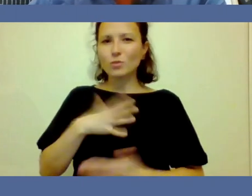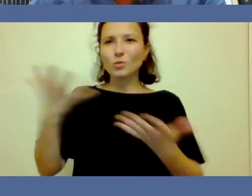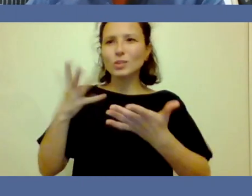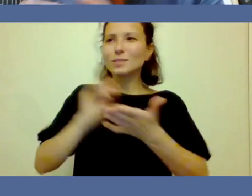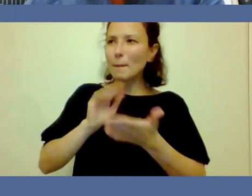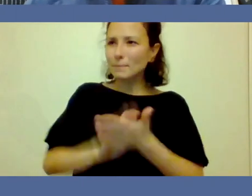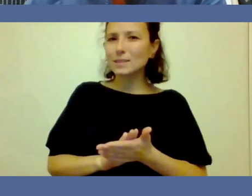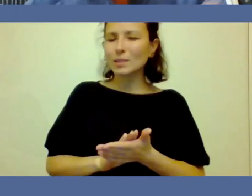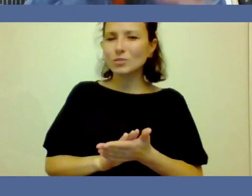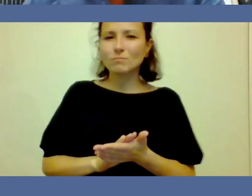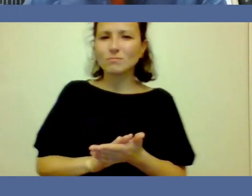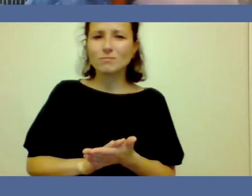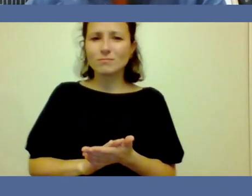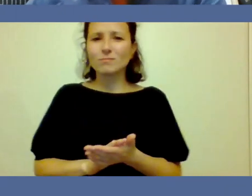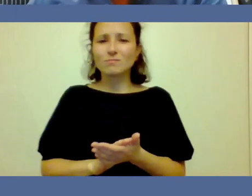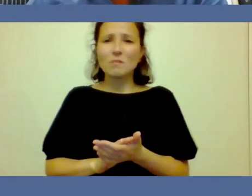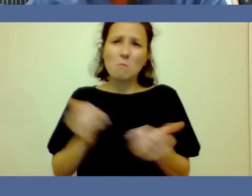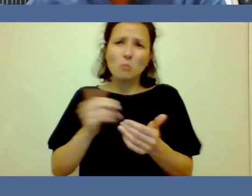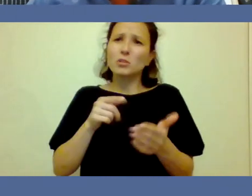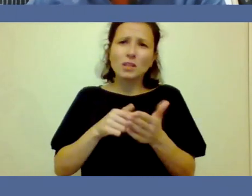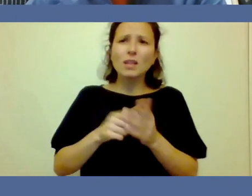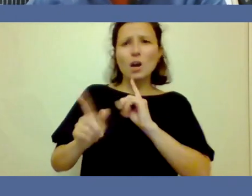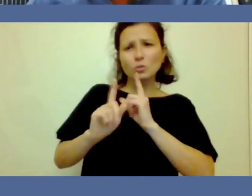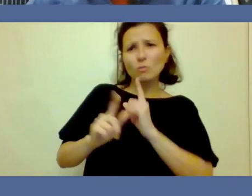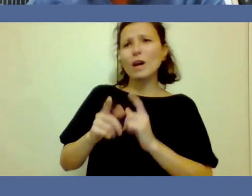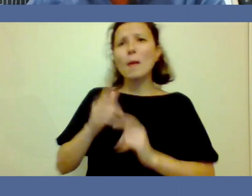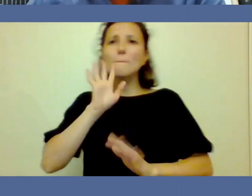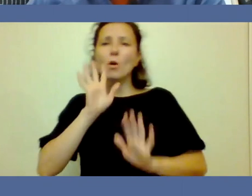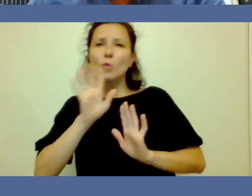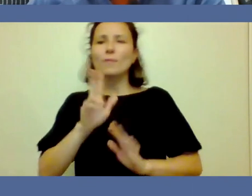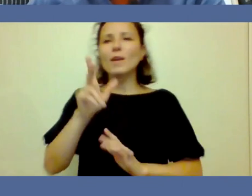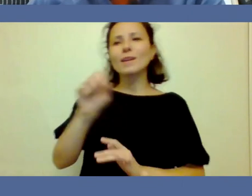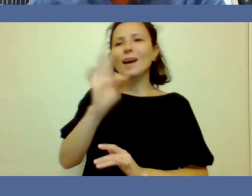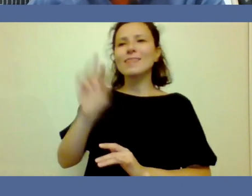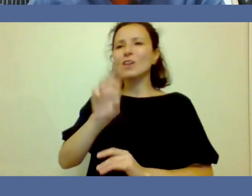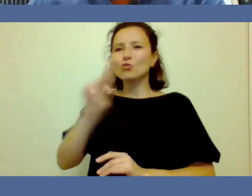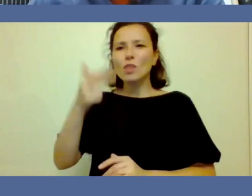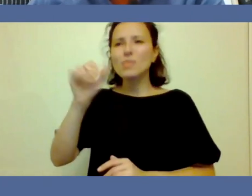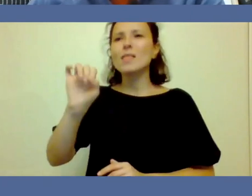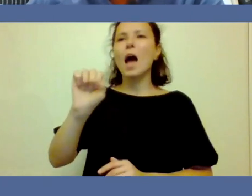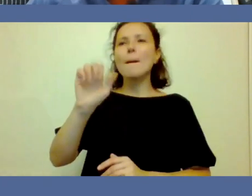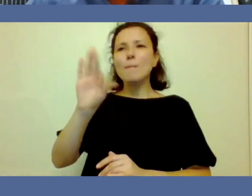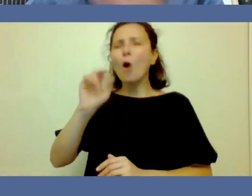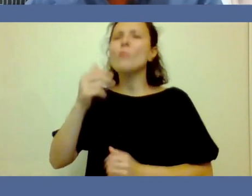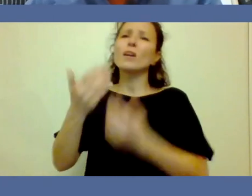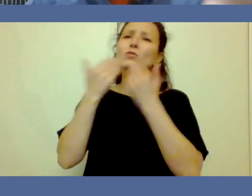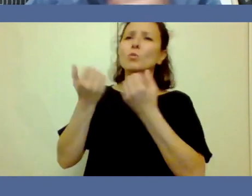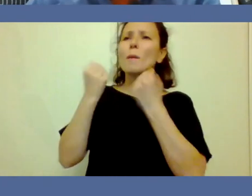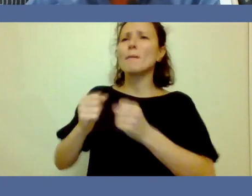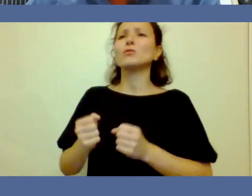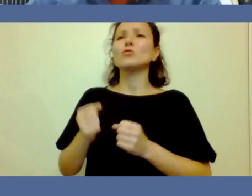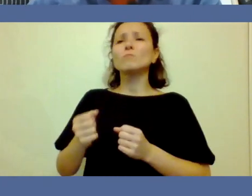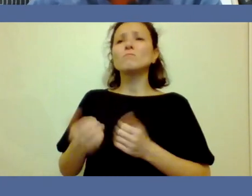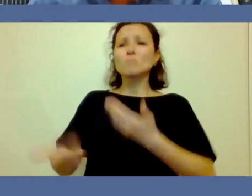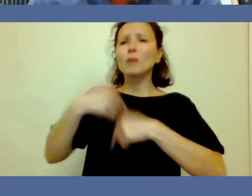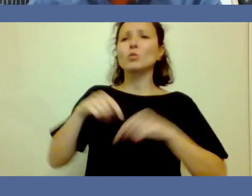zapisać, niekoniecznie tę, ale podobne rozmowy. Katarzyna Bonda, dziękuję bardzo za wizytę w Nowym Sączu. Dziękujemy, że mogliśmy panią odwiedzić w